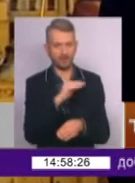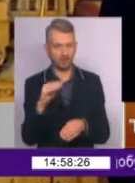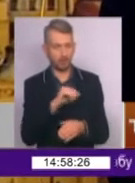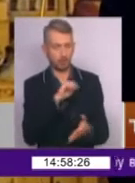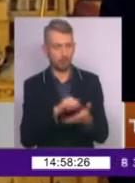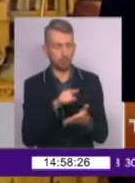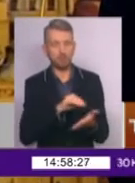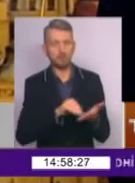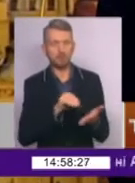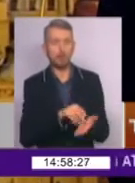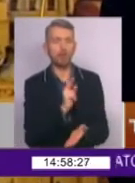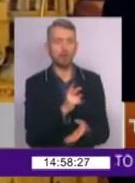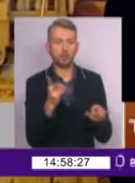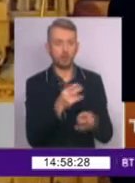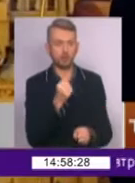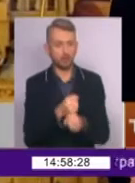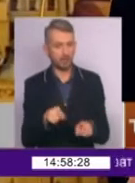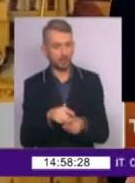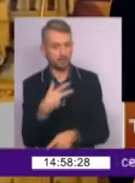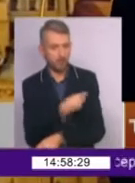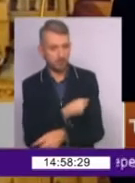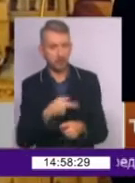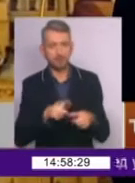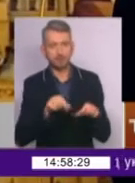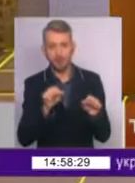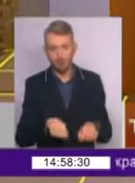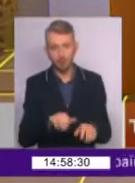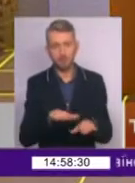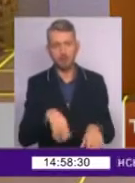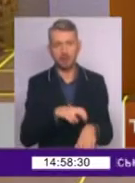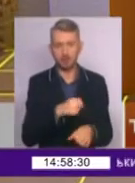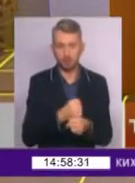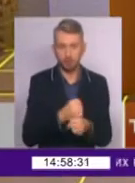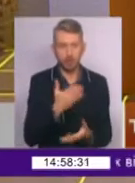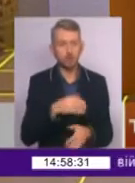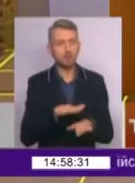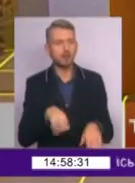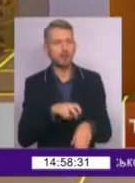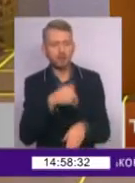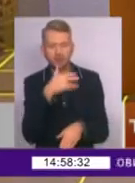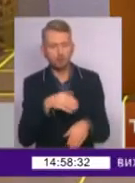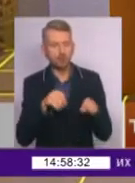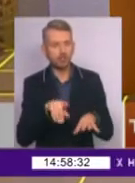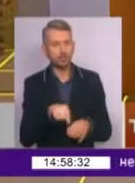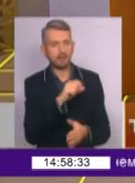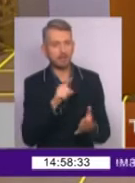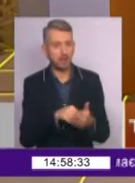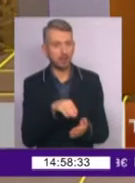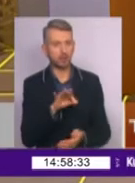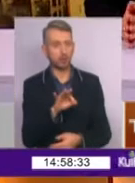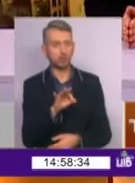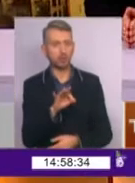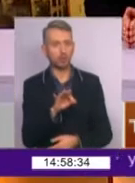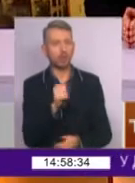якому написано, кому треба зробити такі щеплення, тому це може навіть педіатр. Якщо педіатр не може вирішити це питання, то